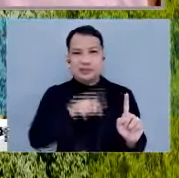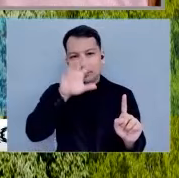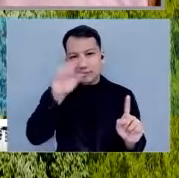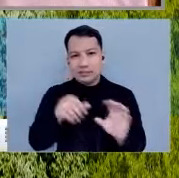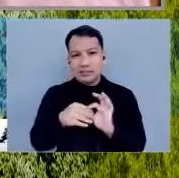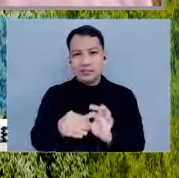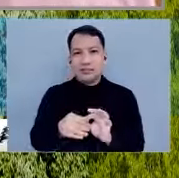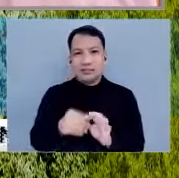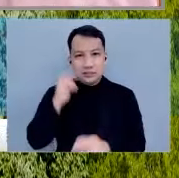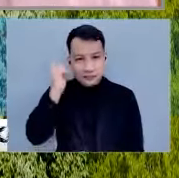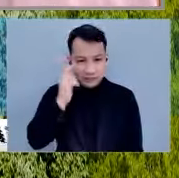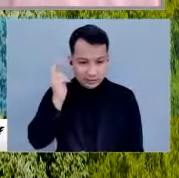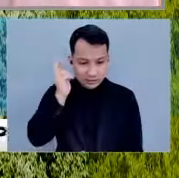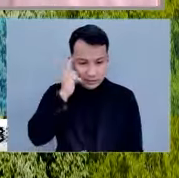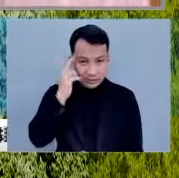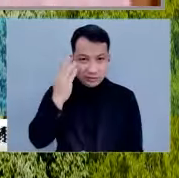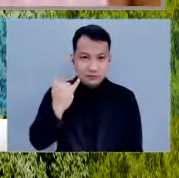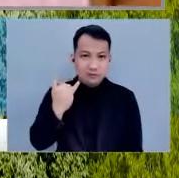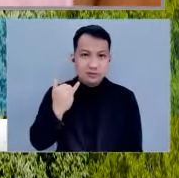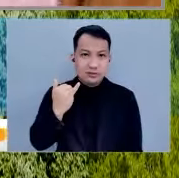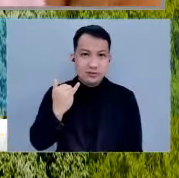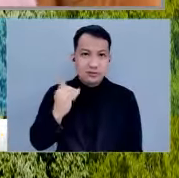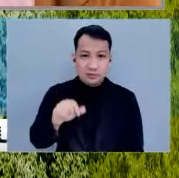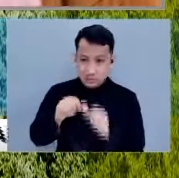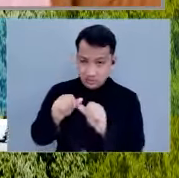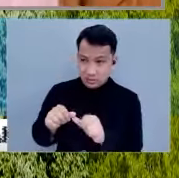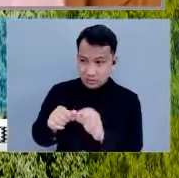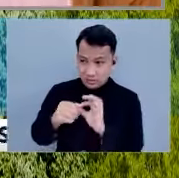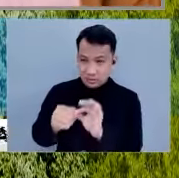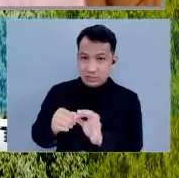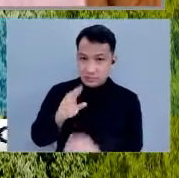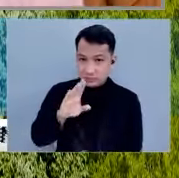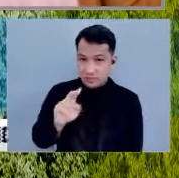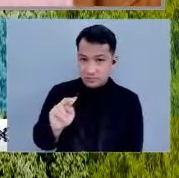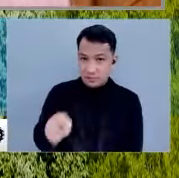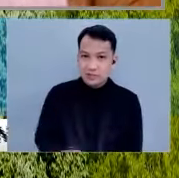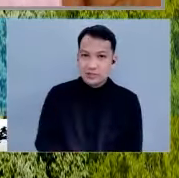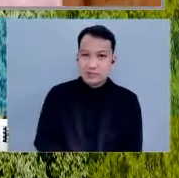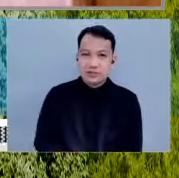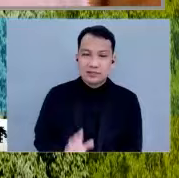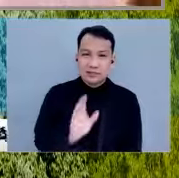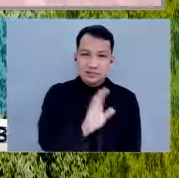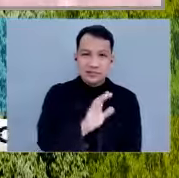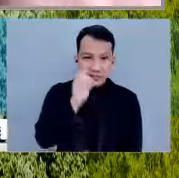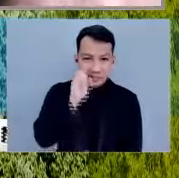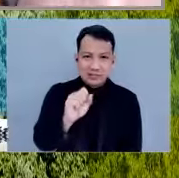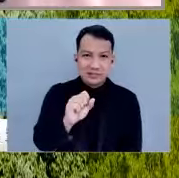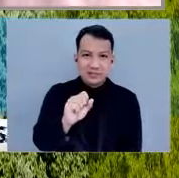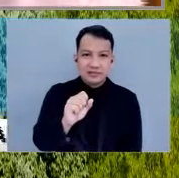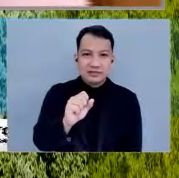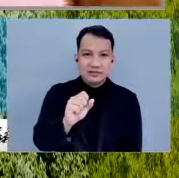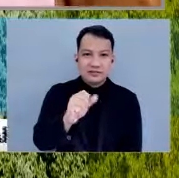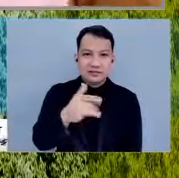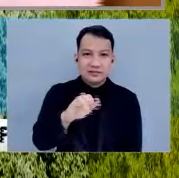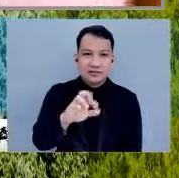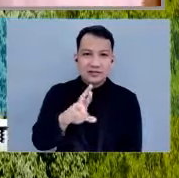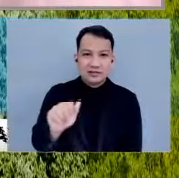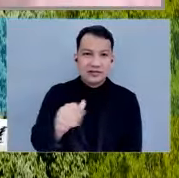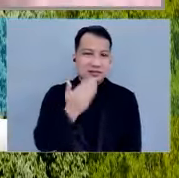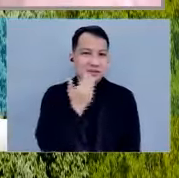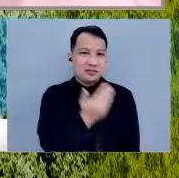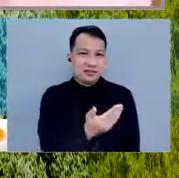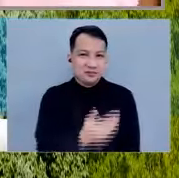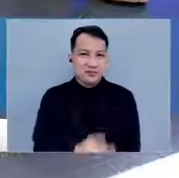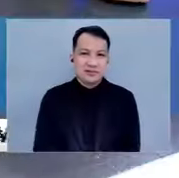dahilan para may cmr ngayon po si B si Ma'am Sha po Ayun naman pala suportahan po ako nian po Nam pala oo